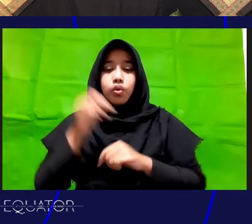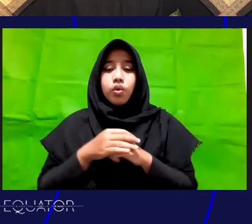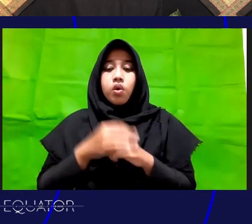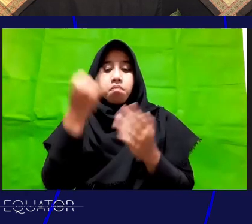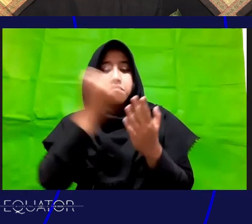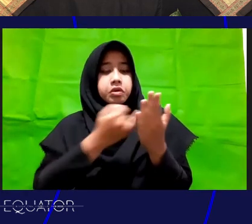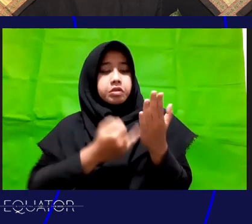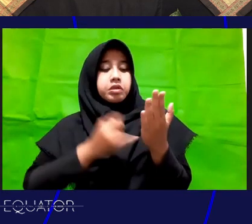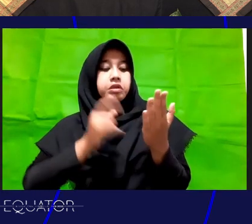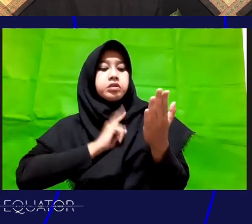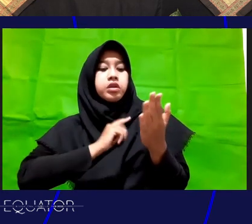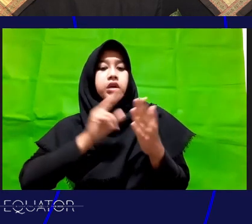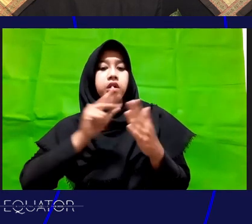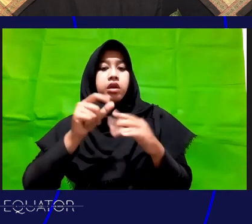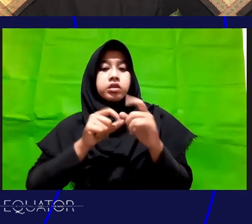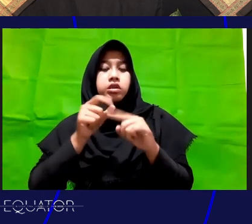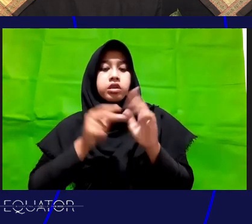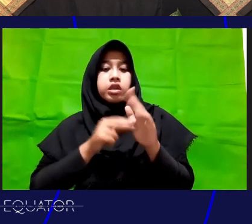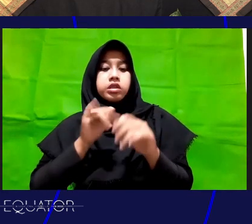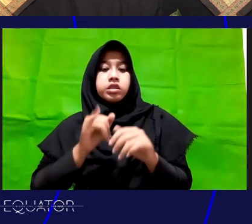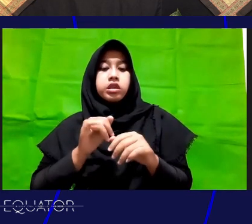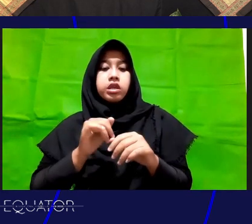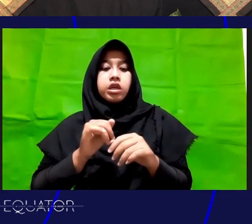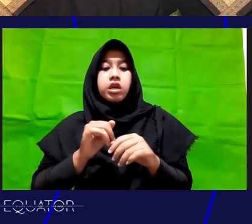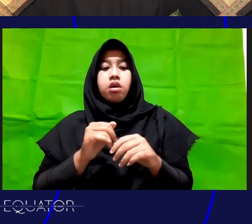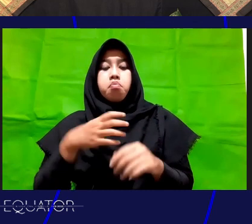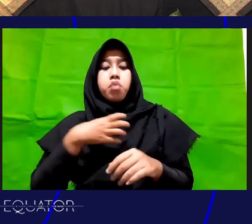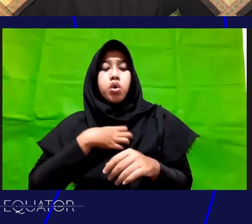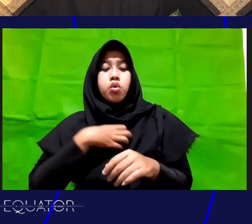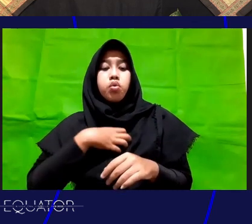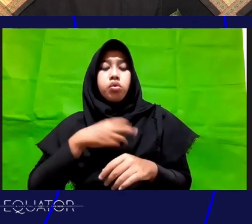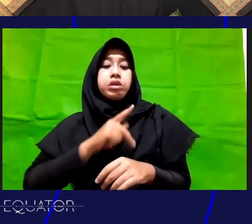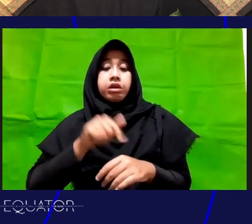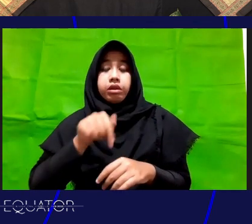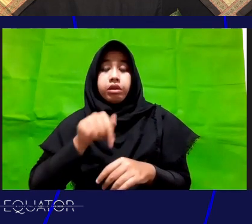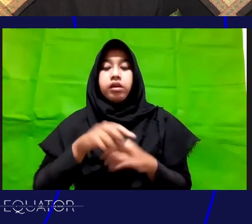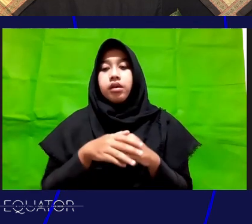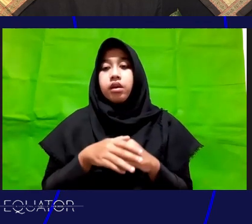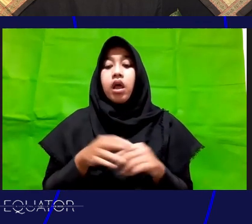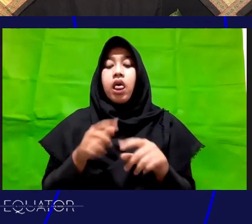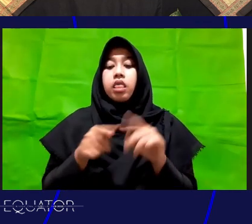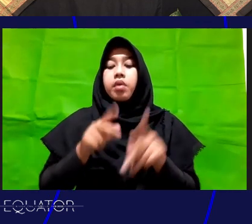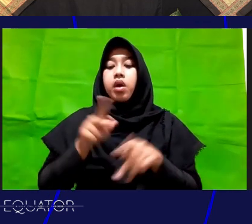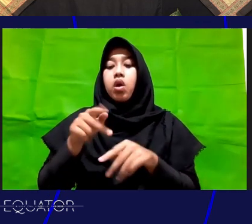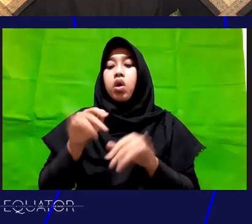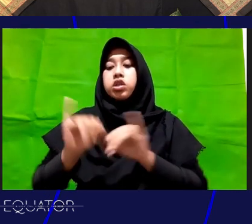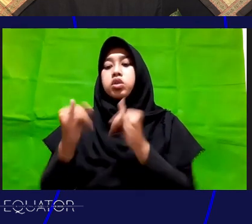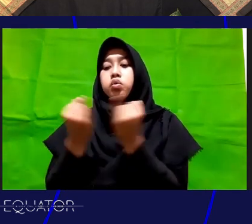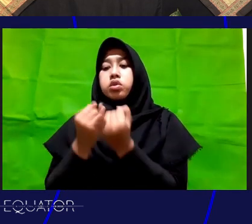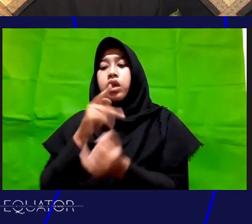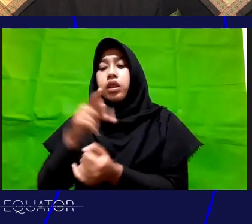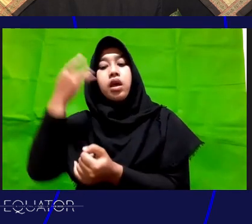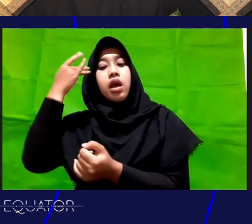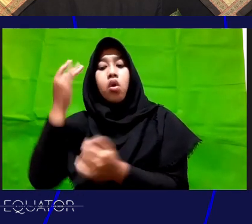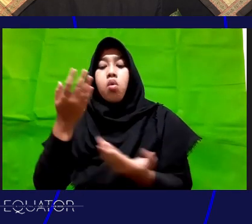gitu residensi versi kita gitu. Dan tentu itu kalau dari institusi atau itu dari apa, banyak mungkin banyak